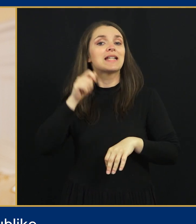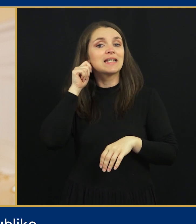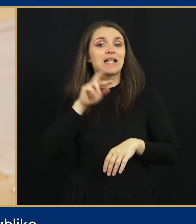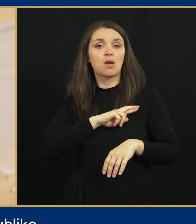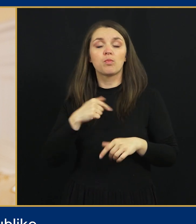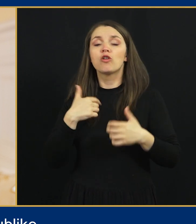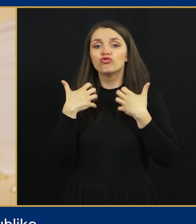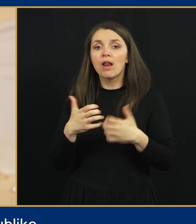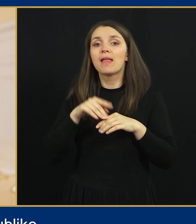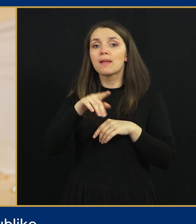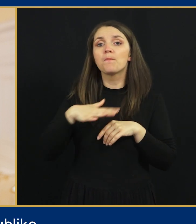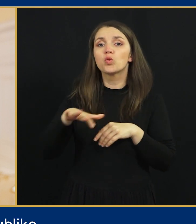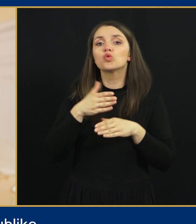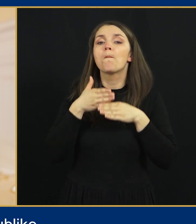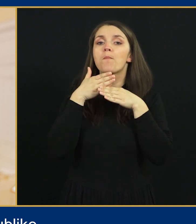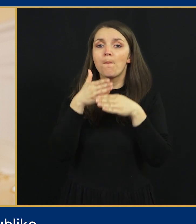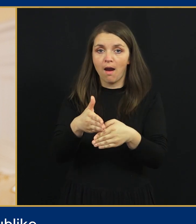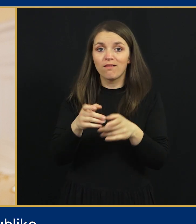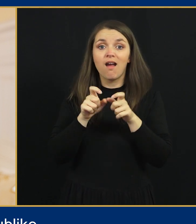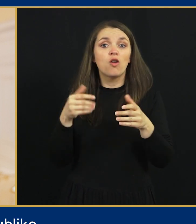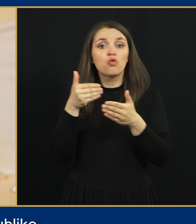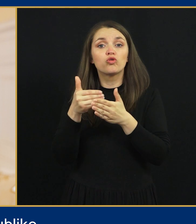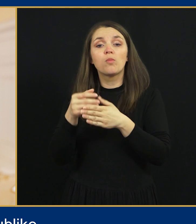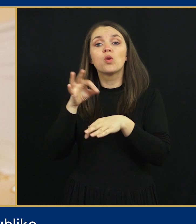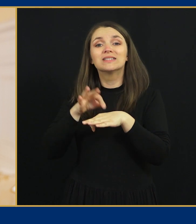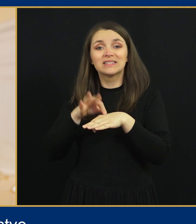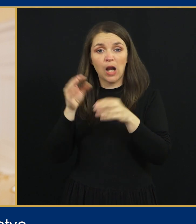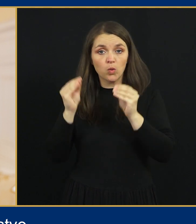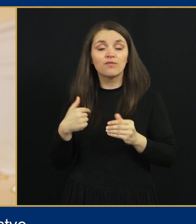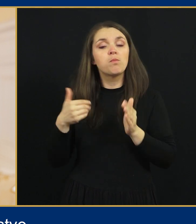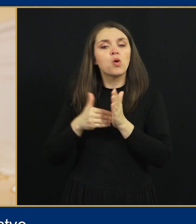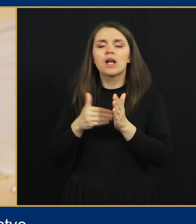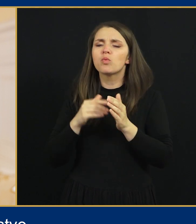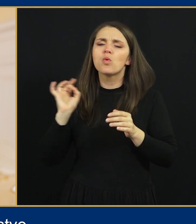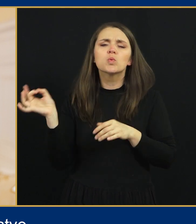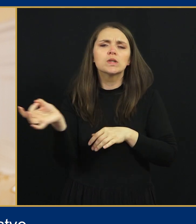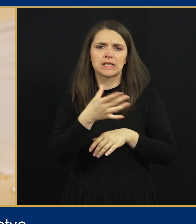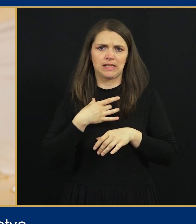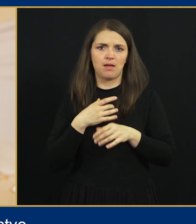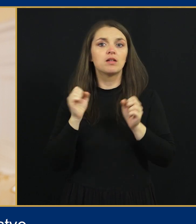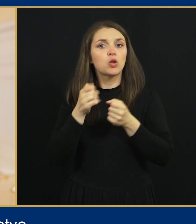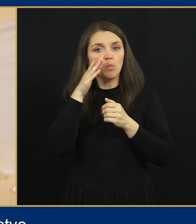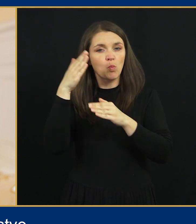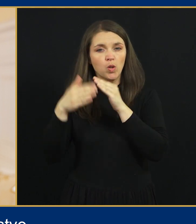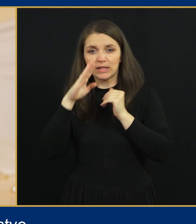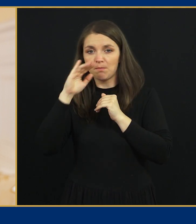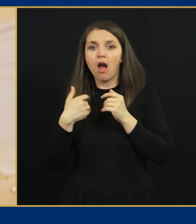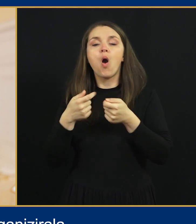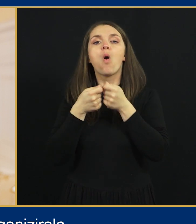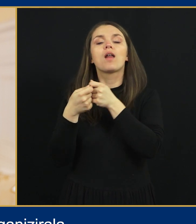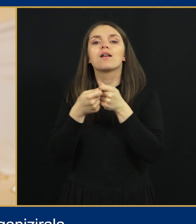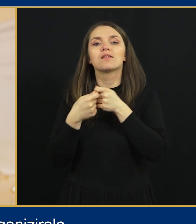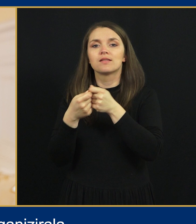stisko. Kot predsednica republike želim na tem področju pomagati, saj dostopno zdravstvo potrebujemo čisto